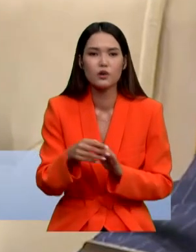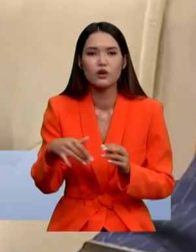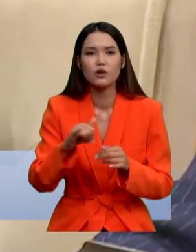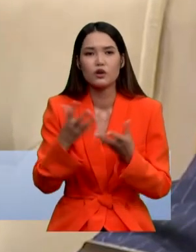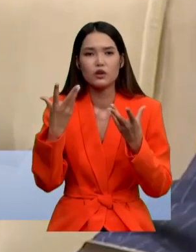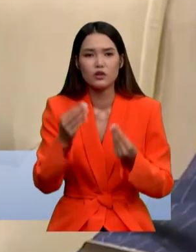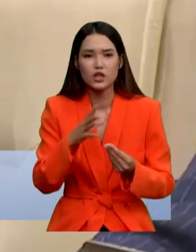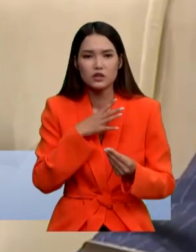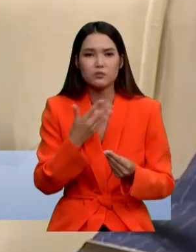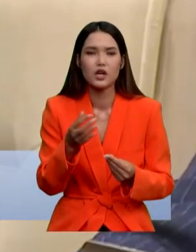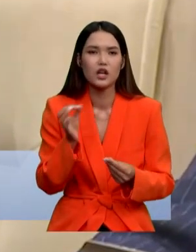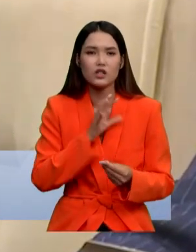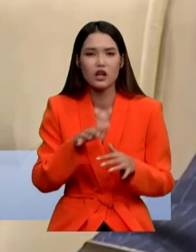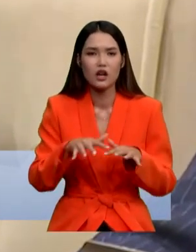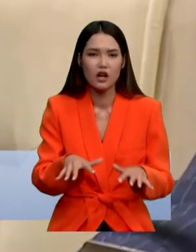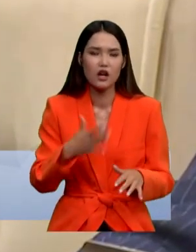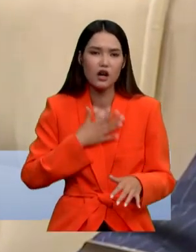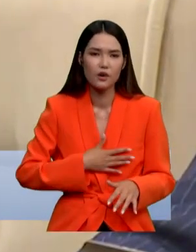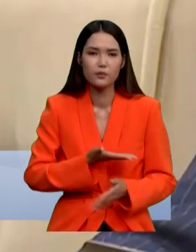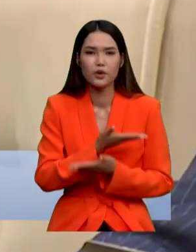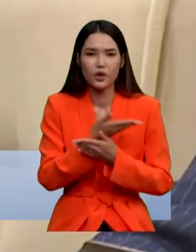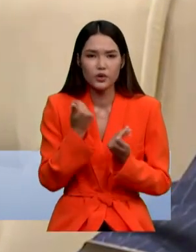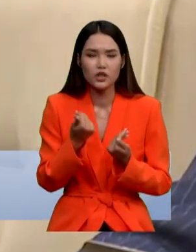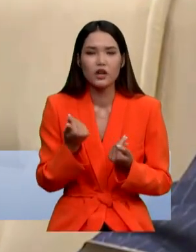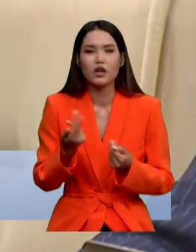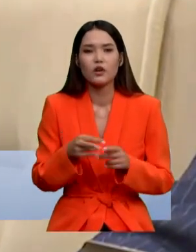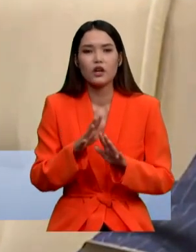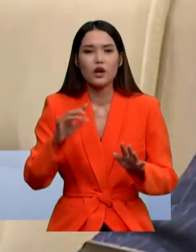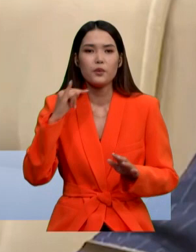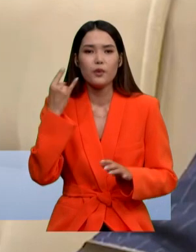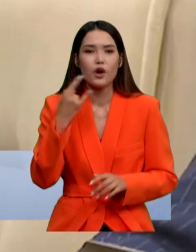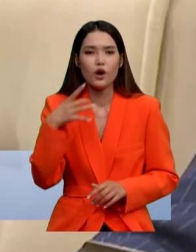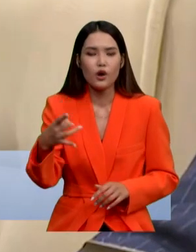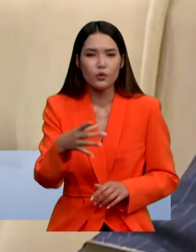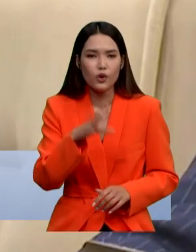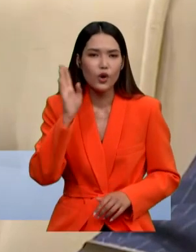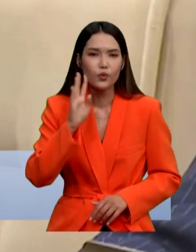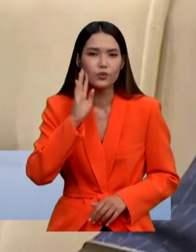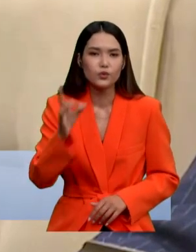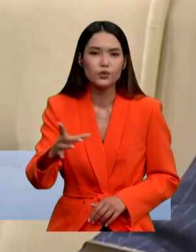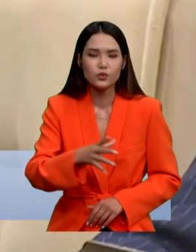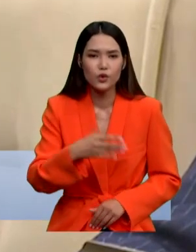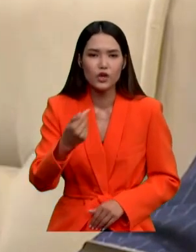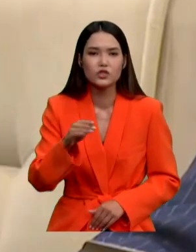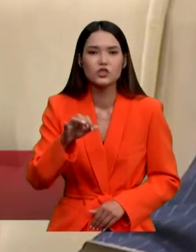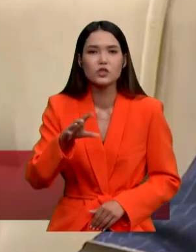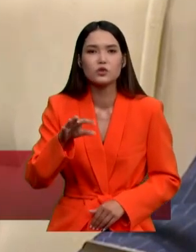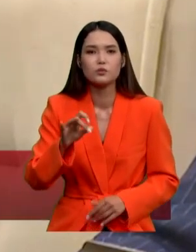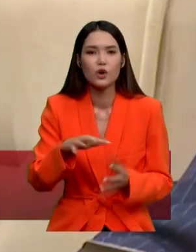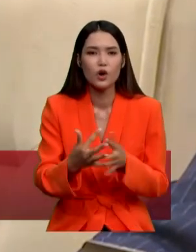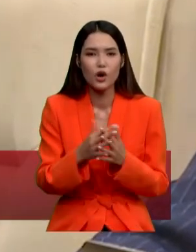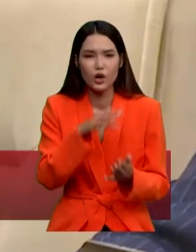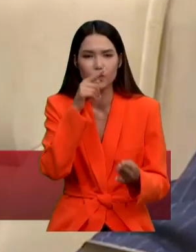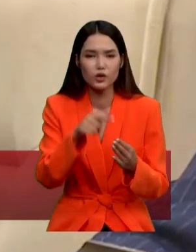суы шабындықтарға жайыла алмады. Соның кесірінен тек қана Павлодар облысының өзен бойындағы 7-1-дей ауданның халқы төрттілік